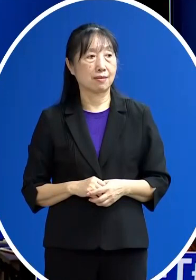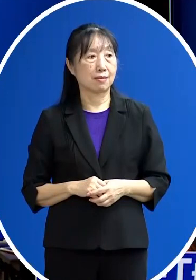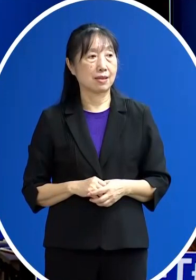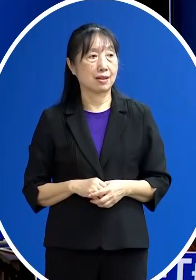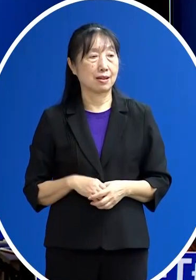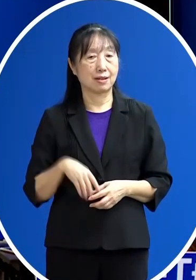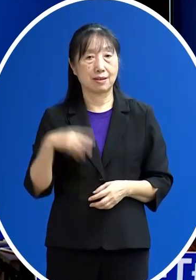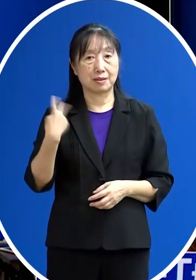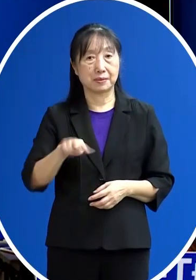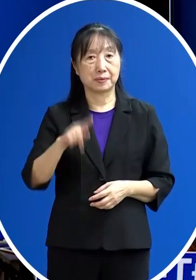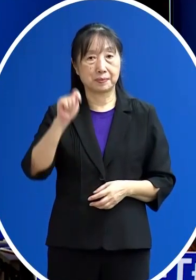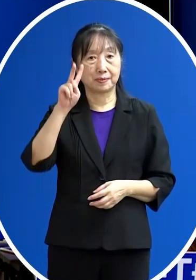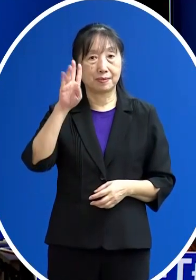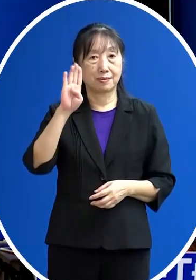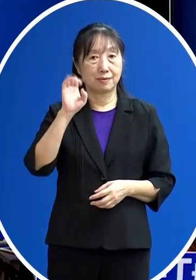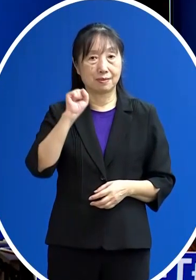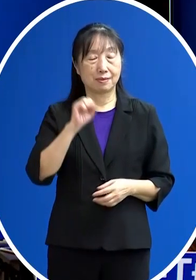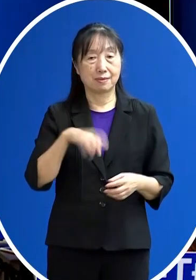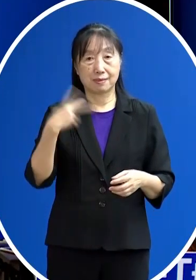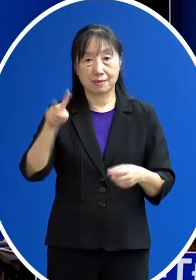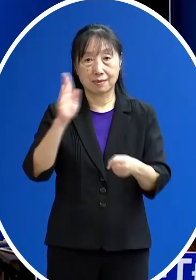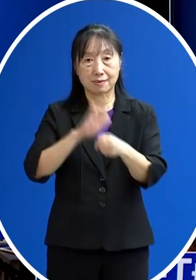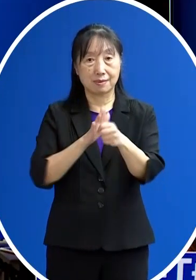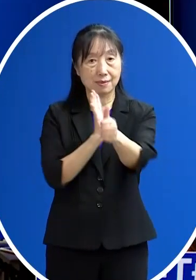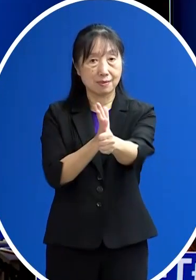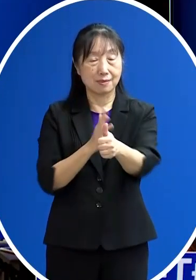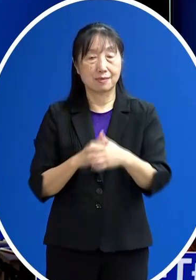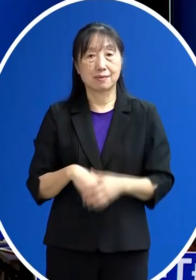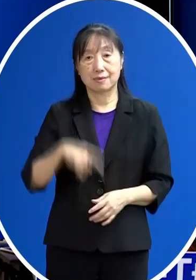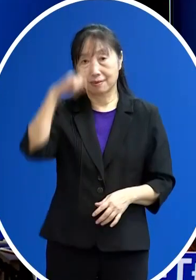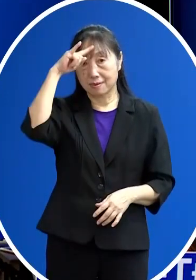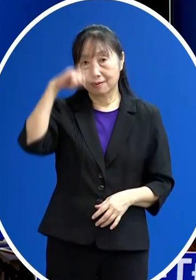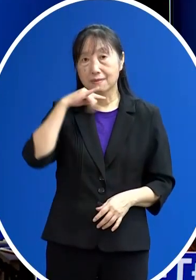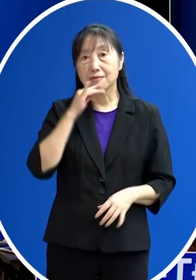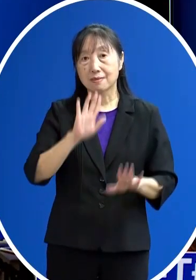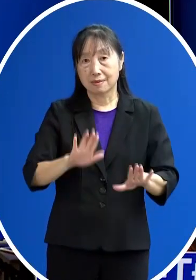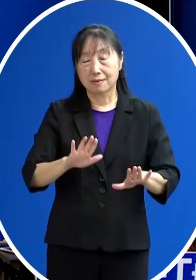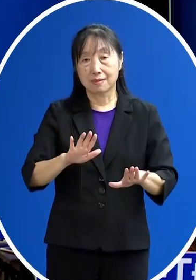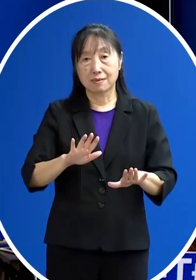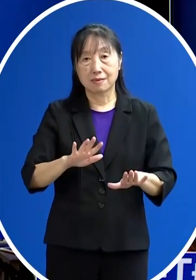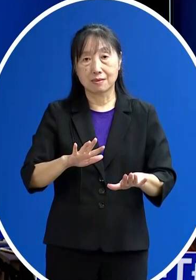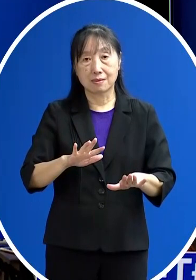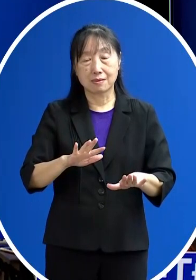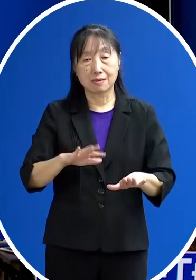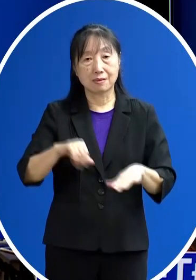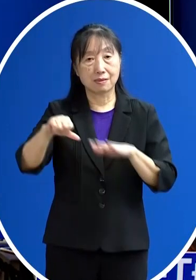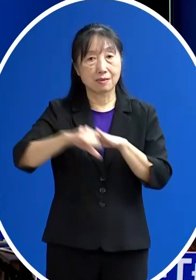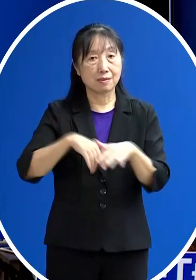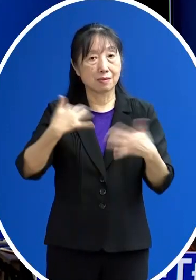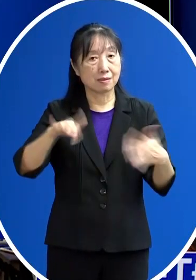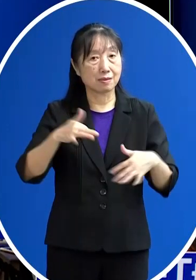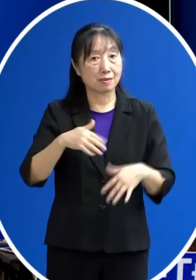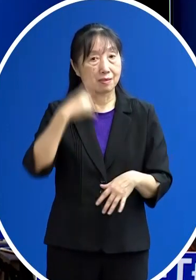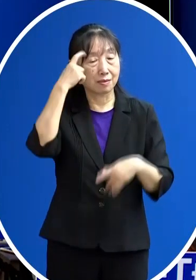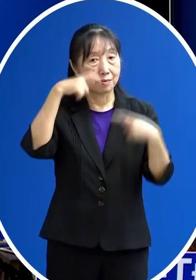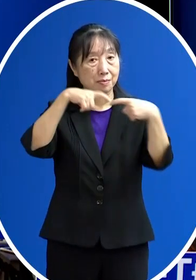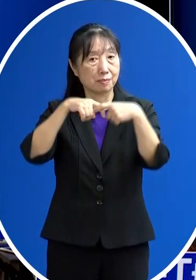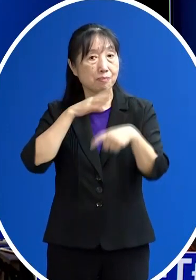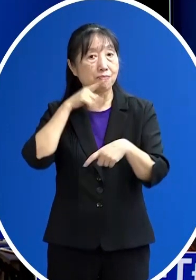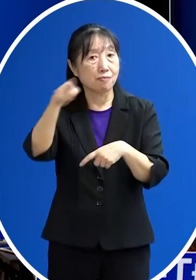好 ，TVBS， 想再补充询问一下，因为哈萨克目前境内应该是还没有 Omicron 的病例，